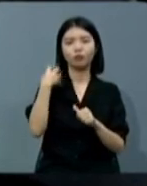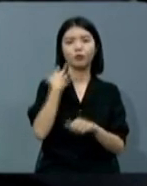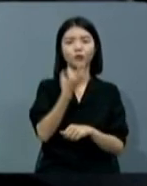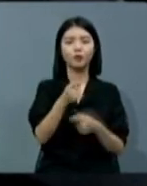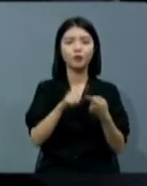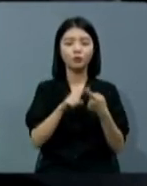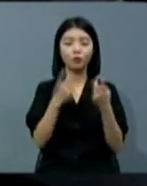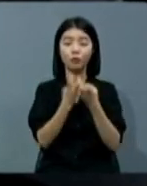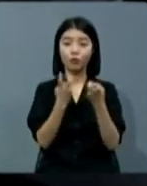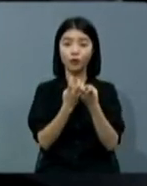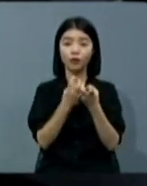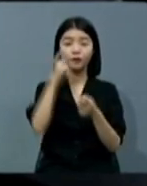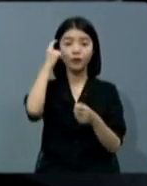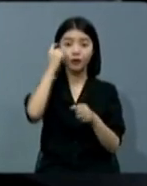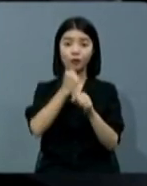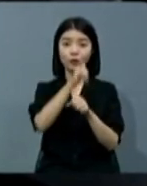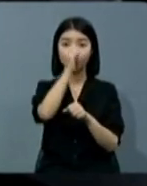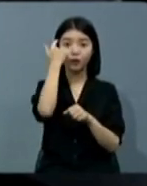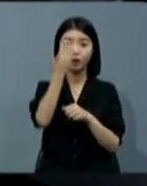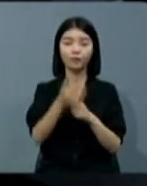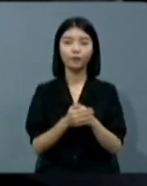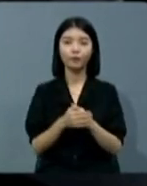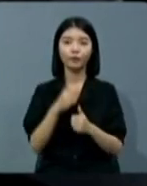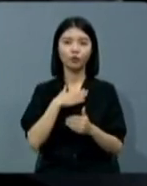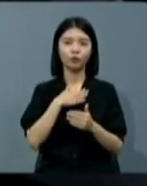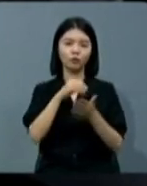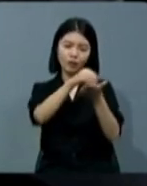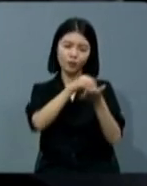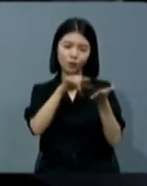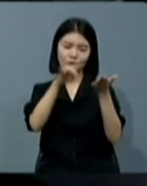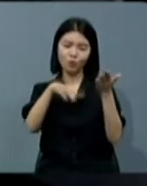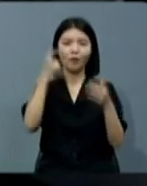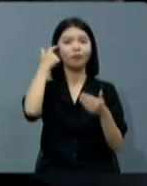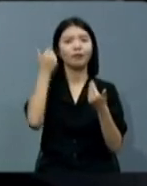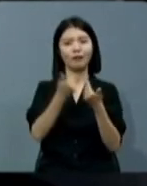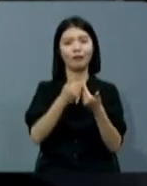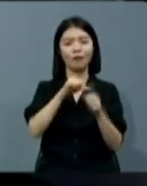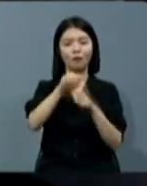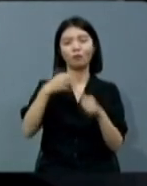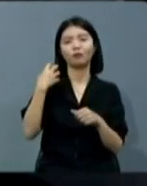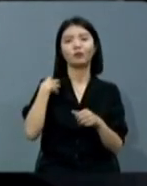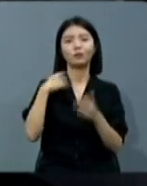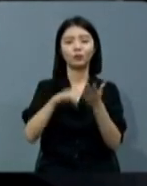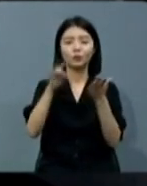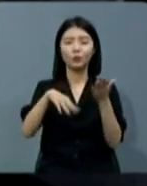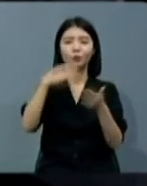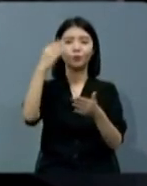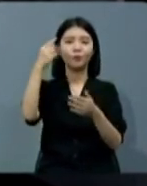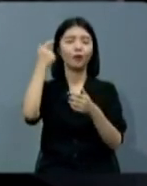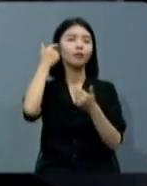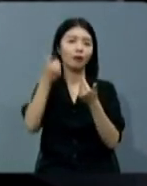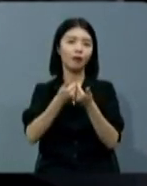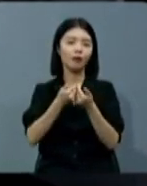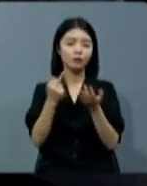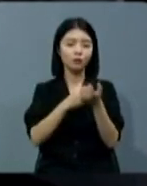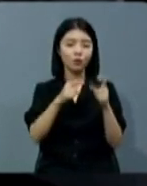환경부담금에 대해서는 어떻게 생각을 하고 계십니까? 저는 입도세도 반대하고 환경부담금도 반대합니다. 네. 만약